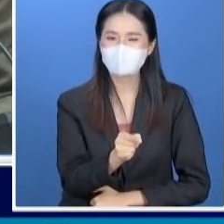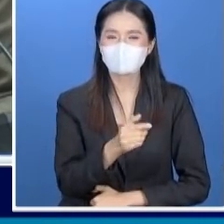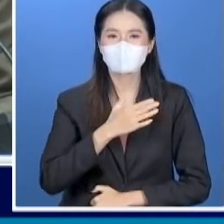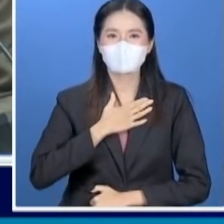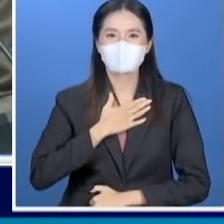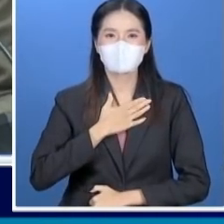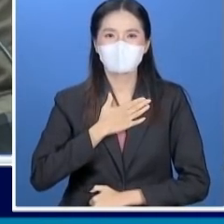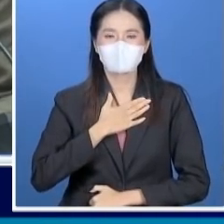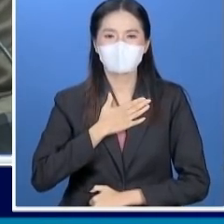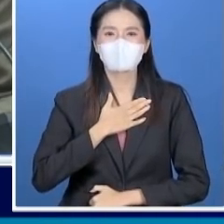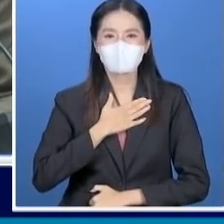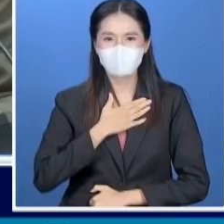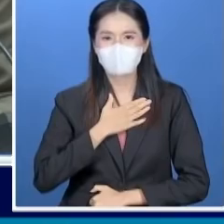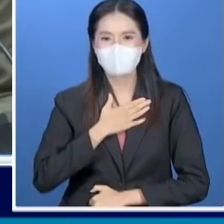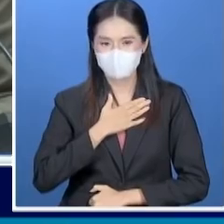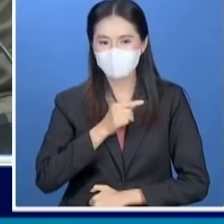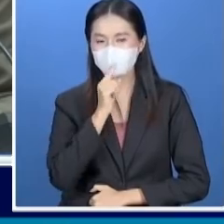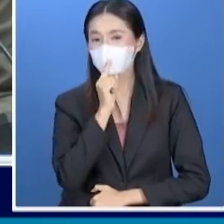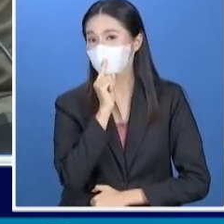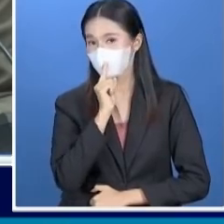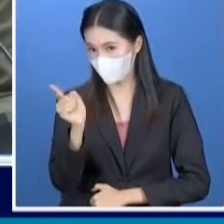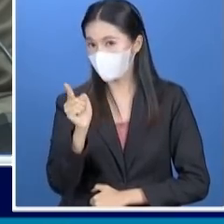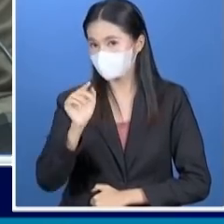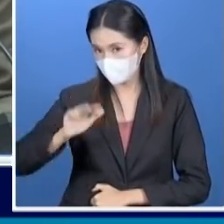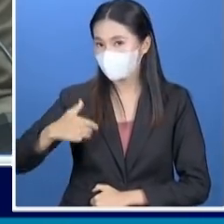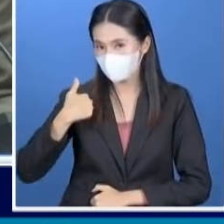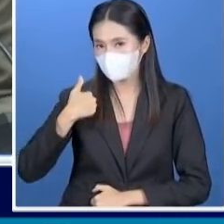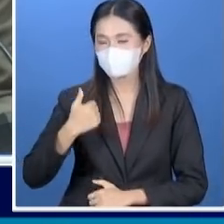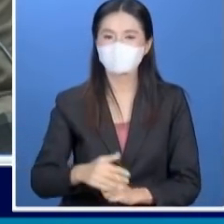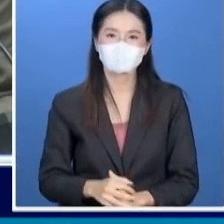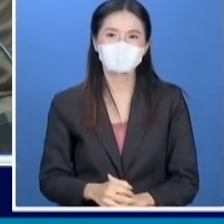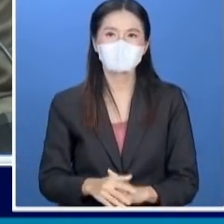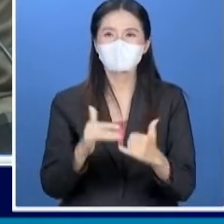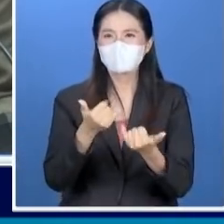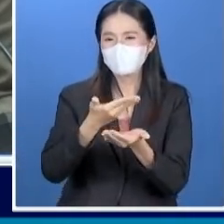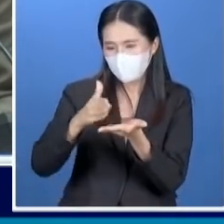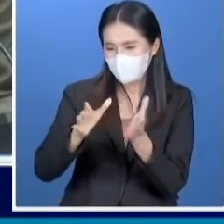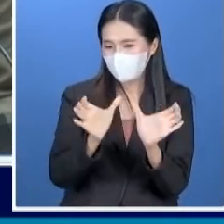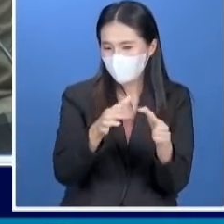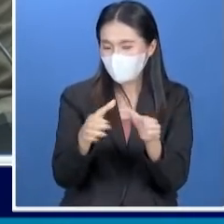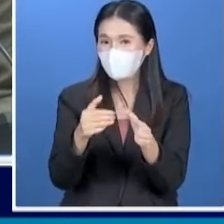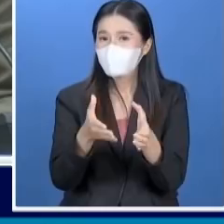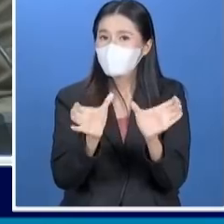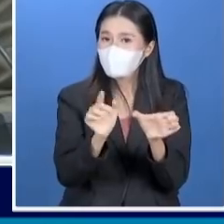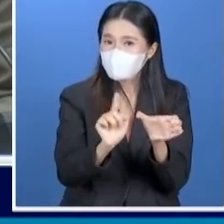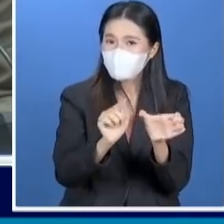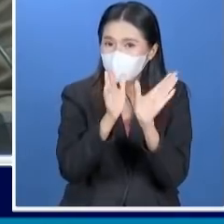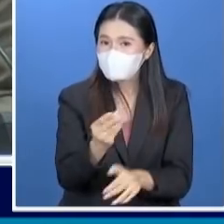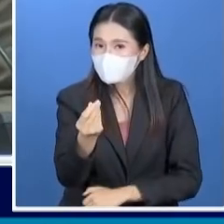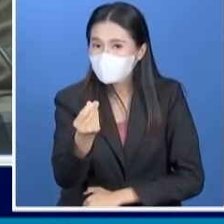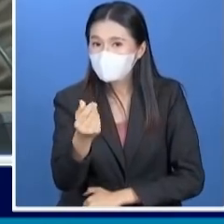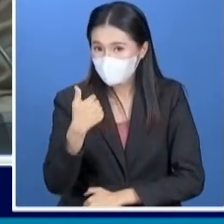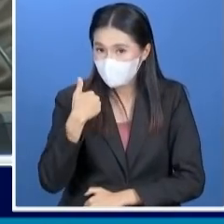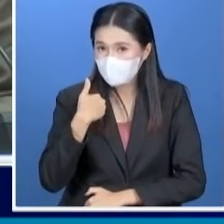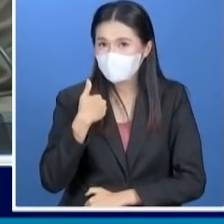ได้นำมาพิจารณาเพื่อดำเนินคดีภายหลังต่อไปครับ ตอนนี้มีแบ่งเป็นกลุ่มหรือยังครับว่ามีกลุ่มบุคคลใดบ้างมีจำนวนกี่คนอย่างเ